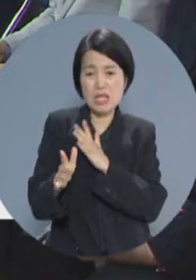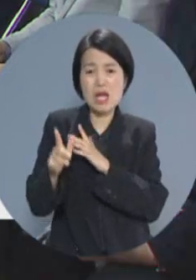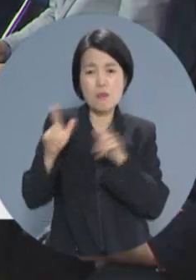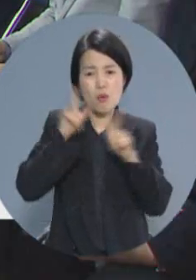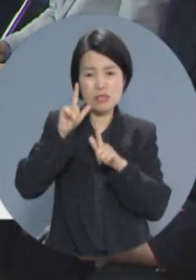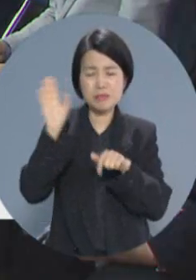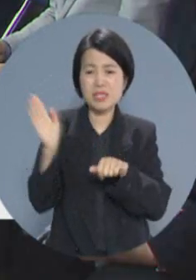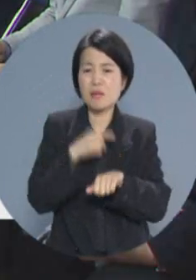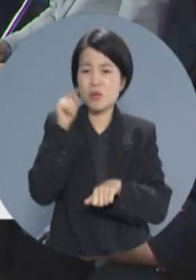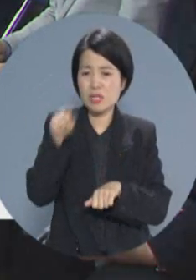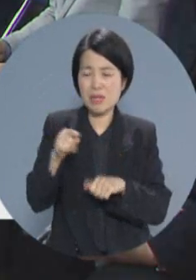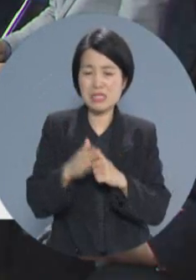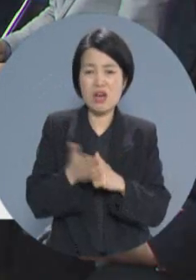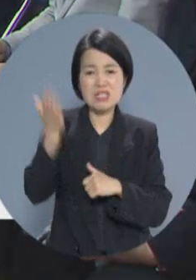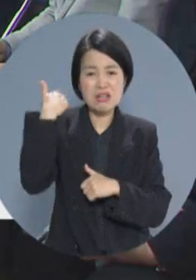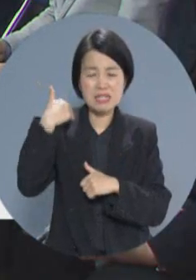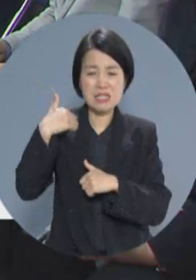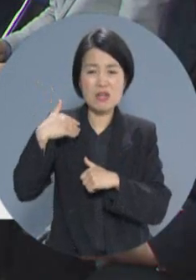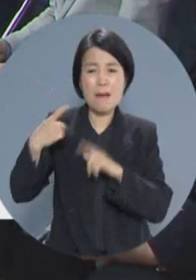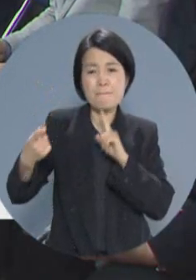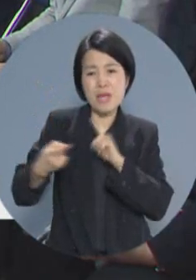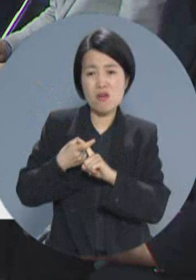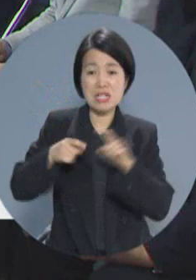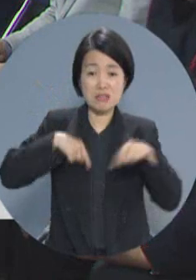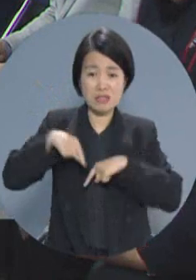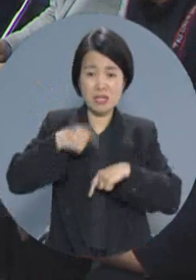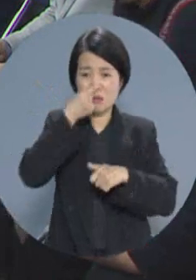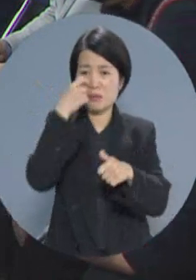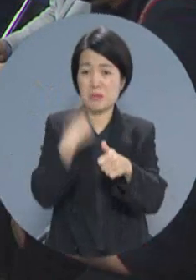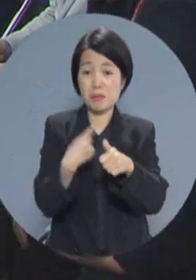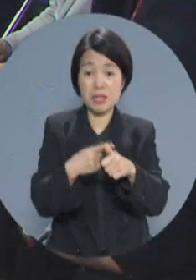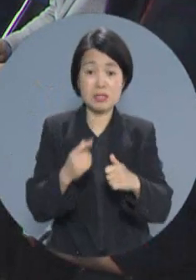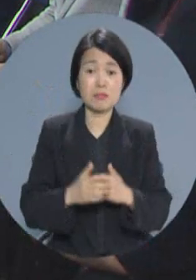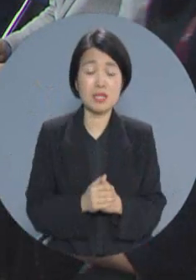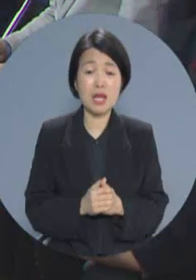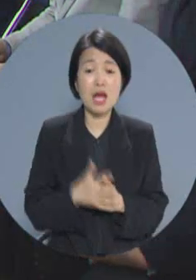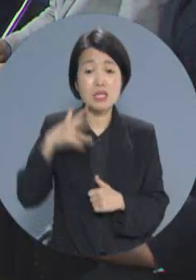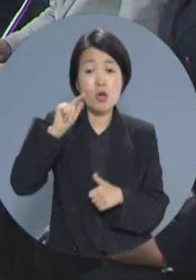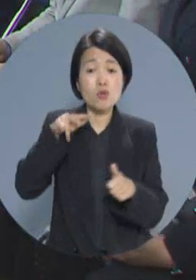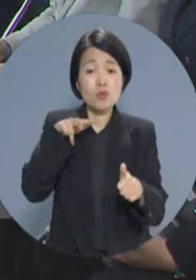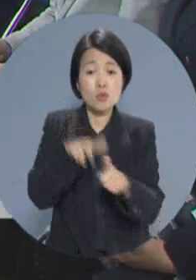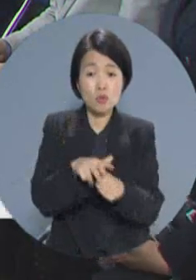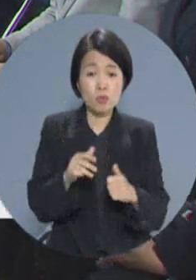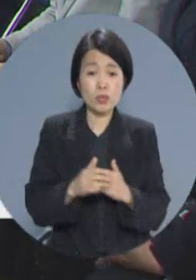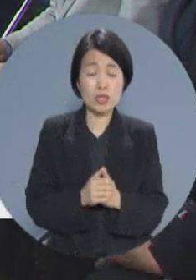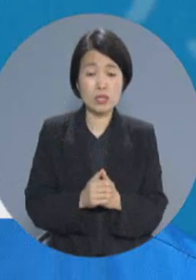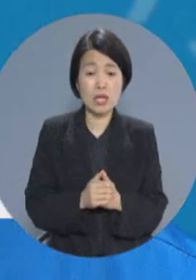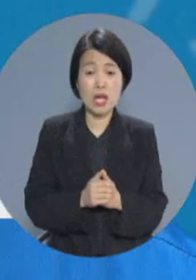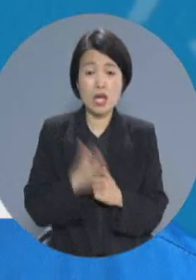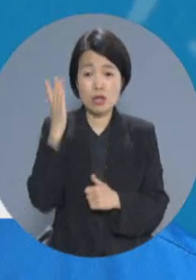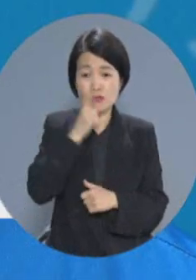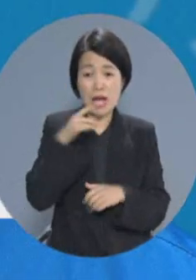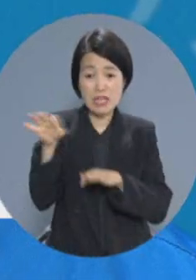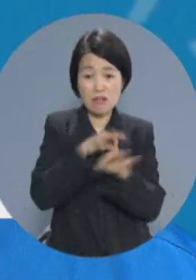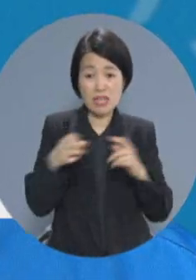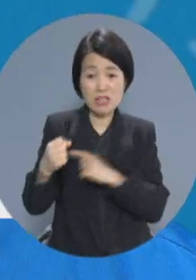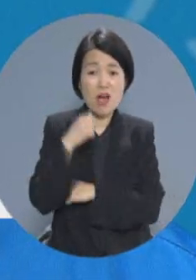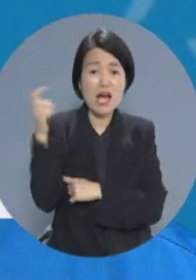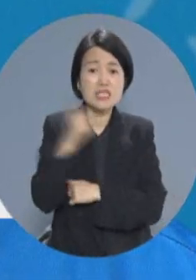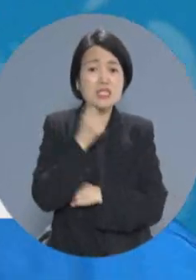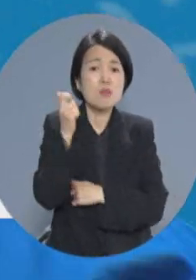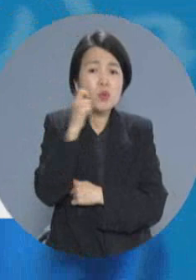지목하며 전형적인 패거리 정치라고 비판했습니다. 전 후보는 그러면서 여수가 경쟁력을 가지지